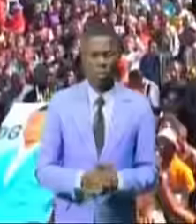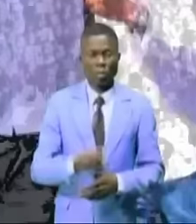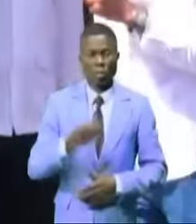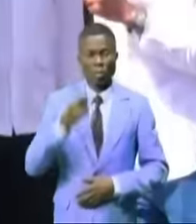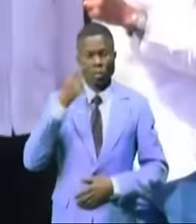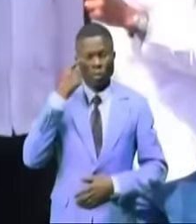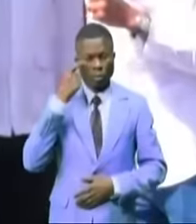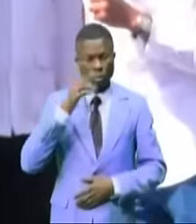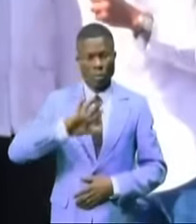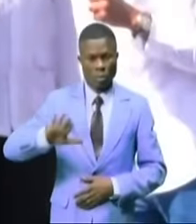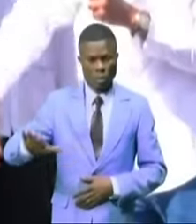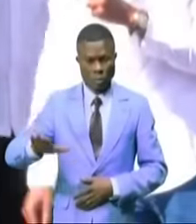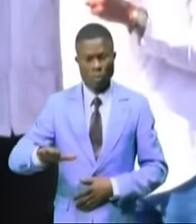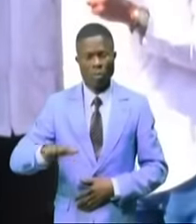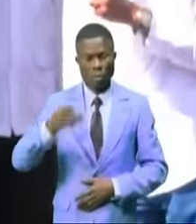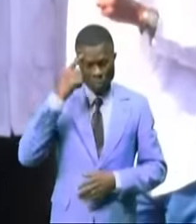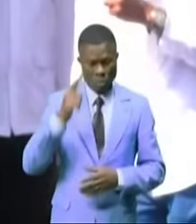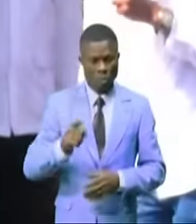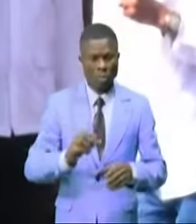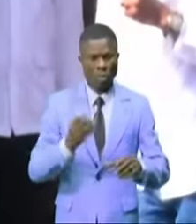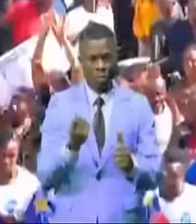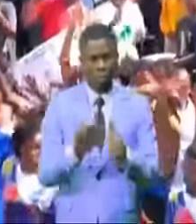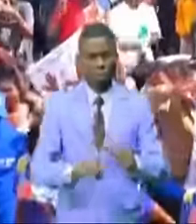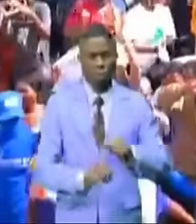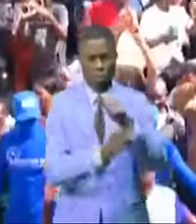entrepreneuriat. Mousso Dimiko, Aïna Vile.